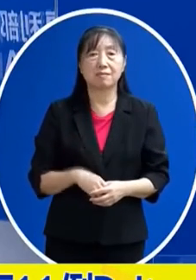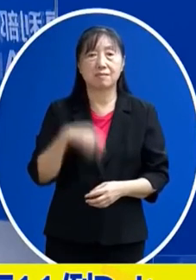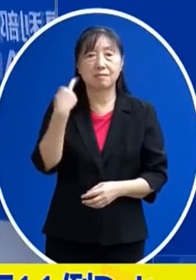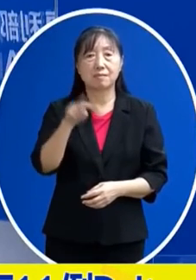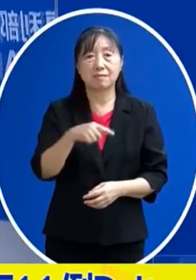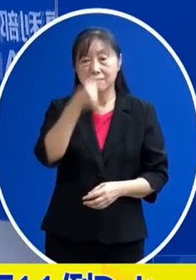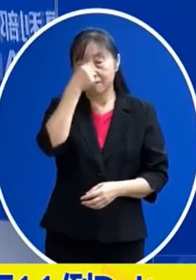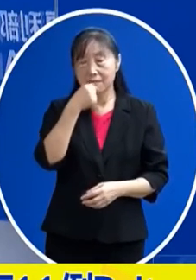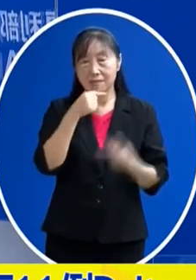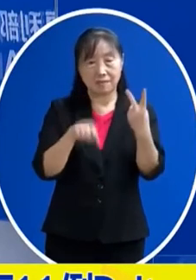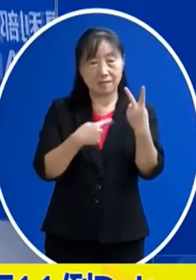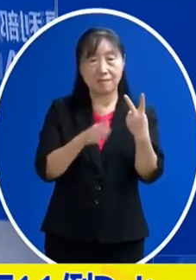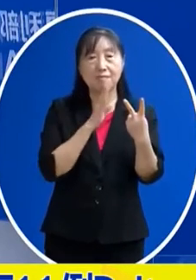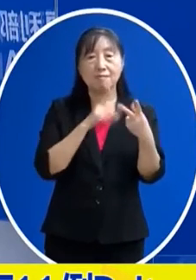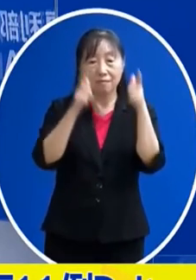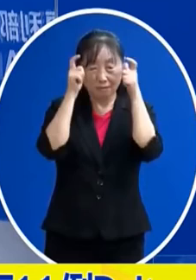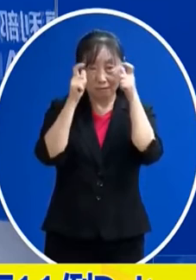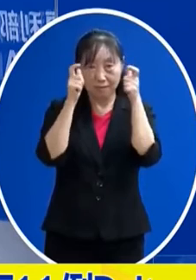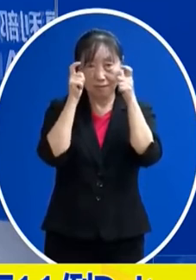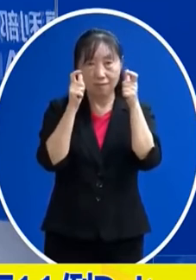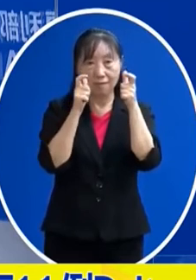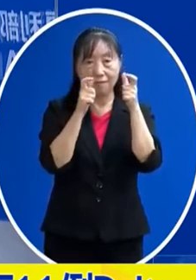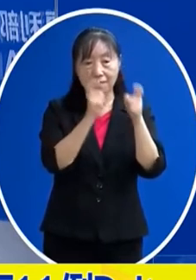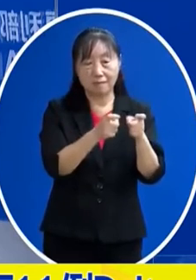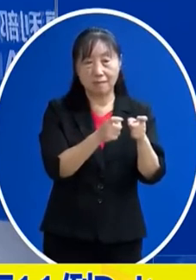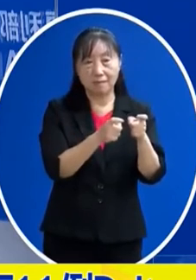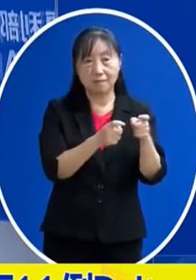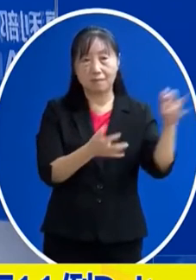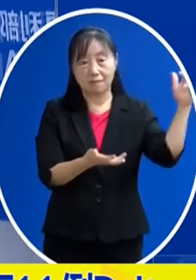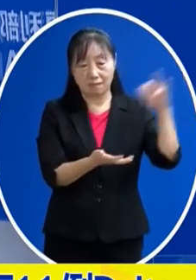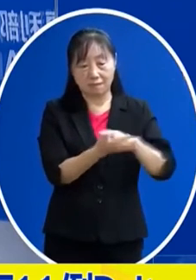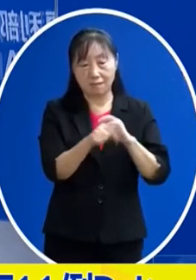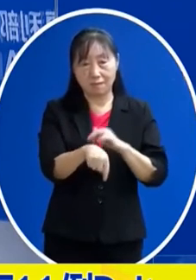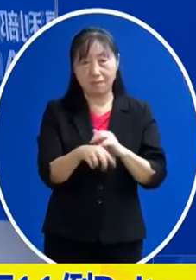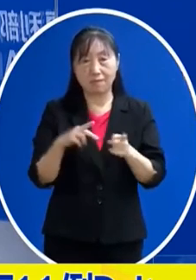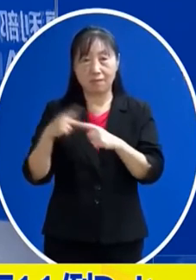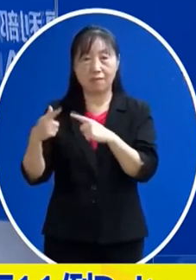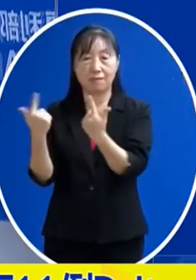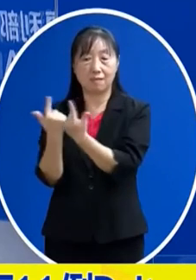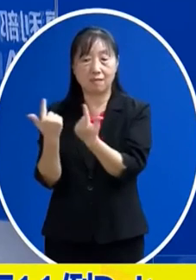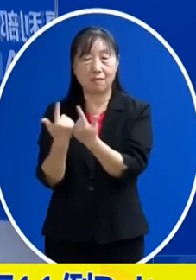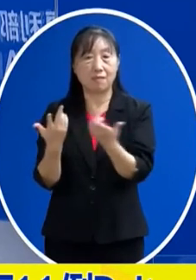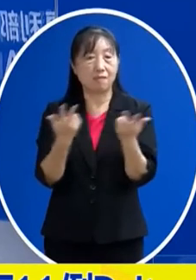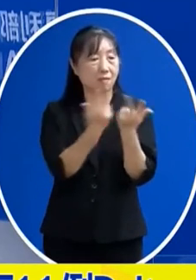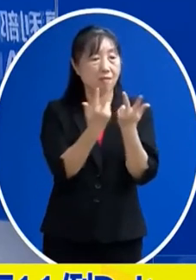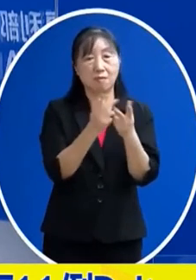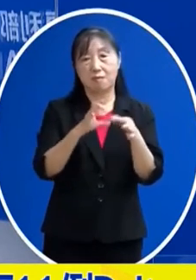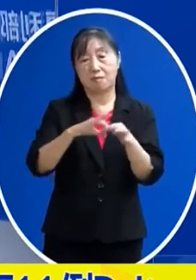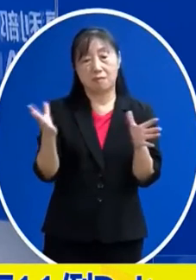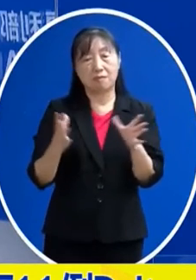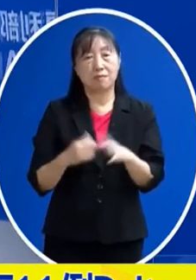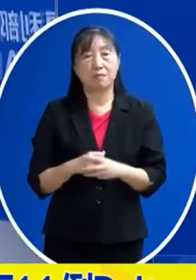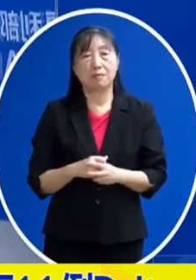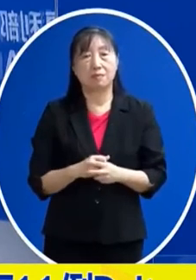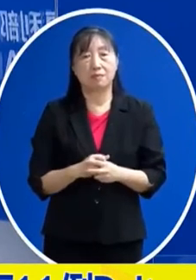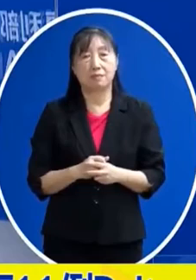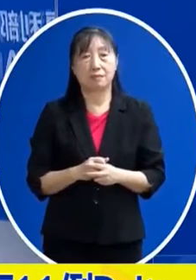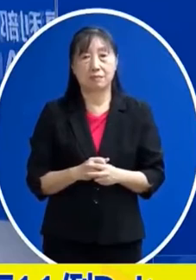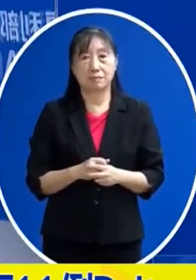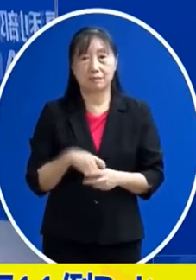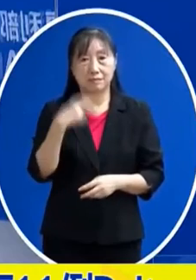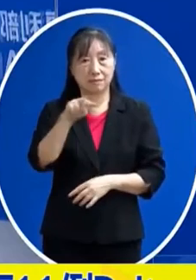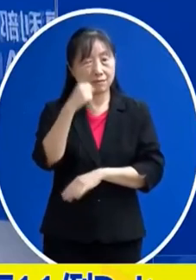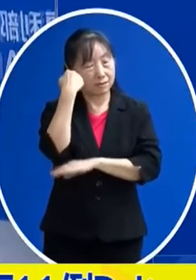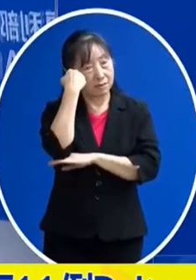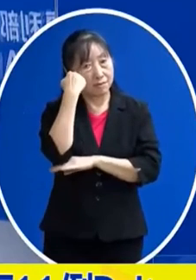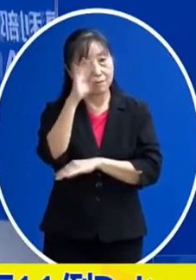这个菲律宾的两岸是从高雄港这边入境的哈，所以跟台北、新北这边也没有关系。那另外就是说他们